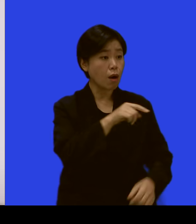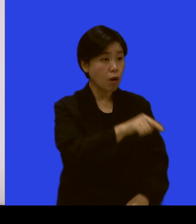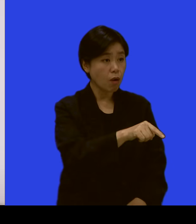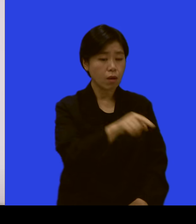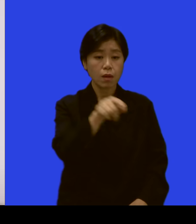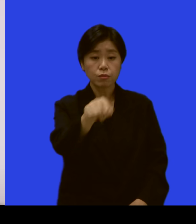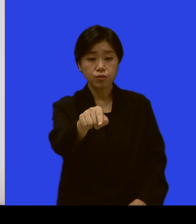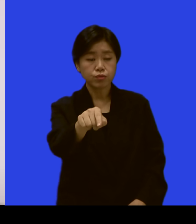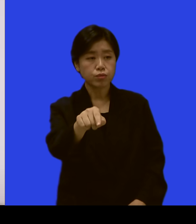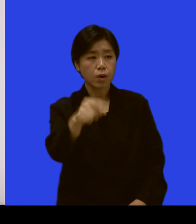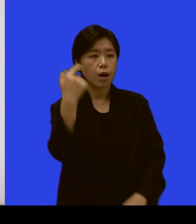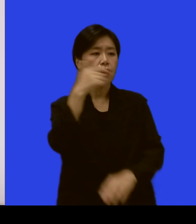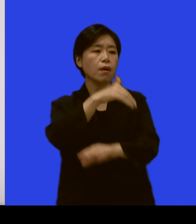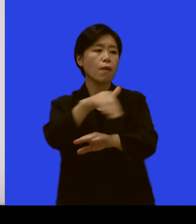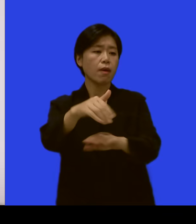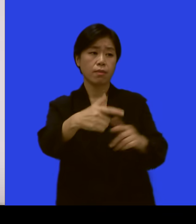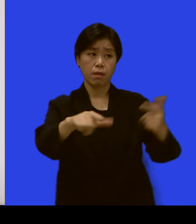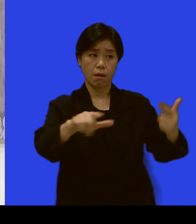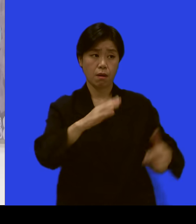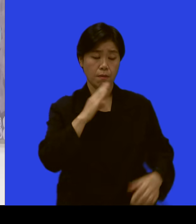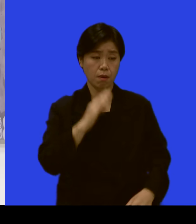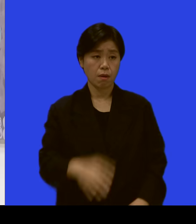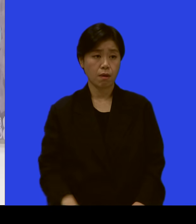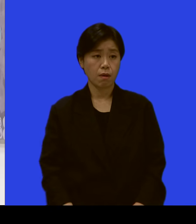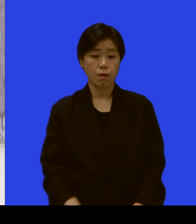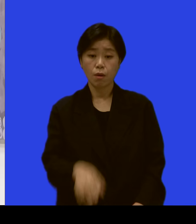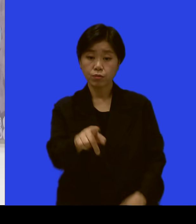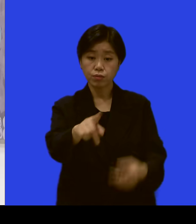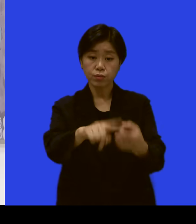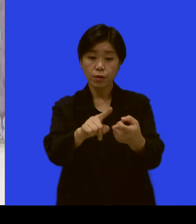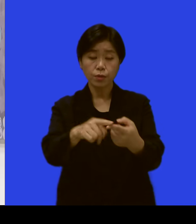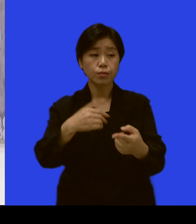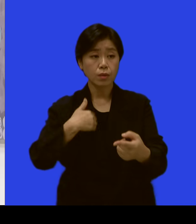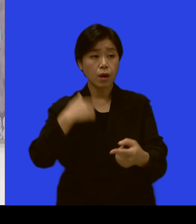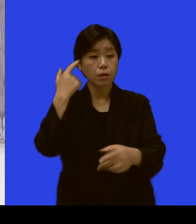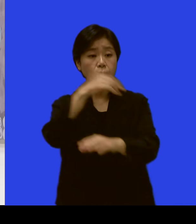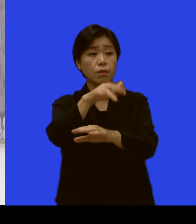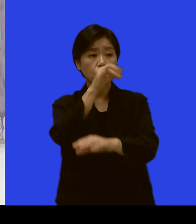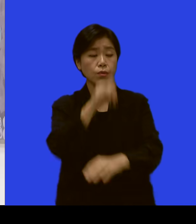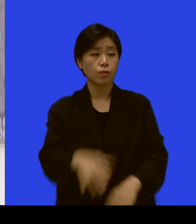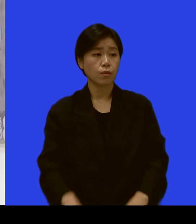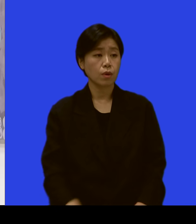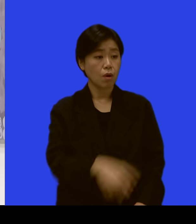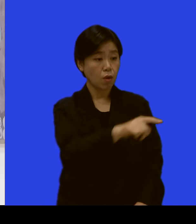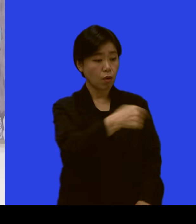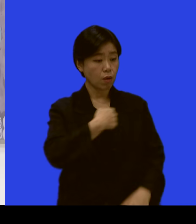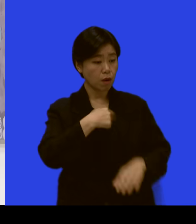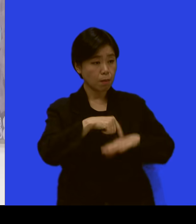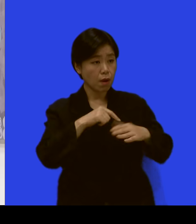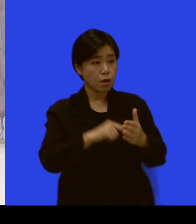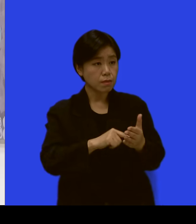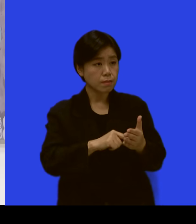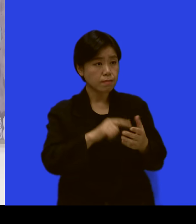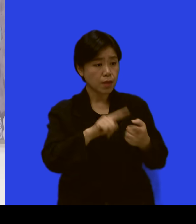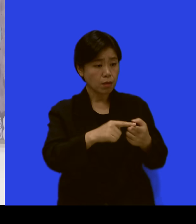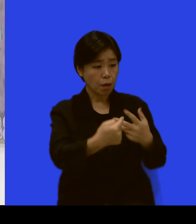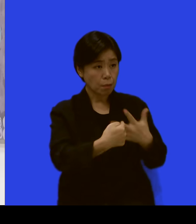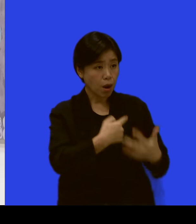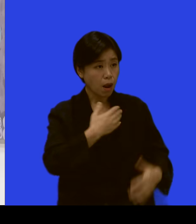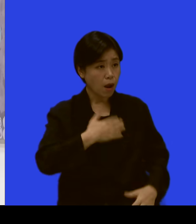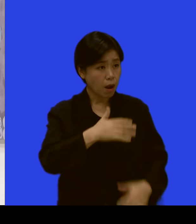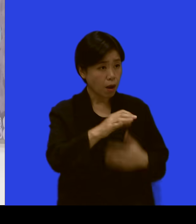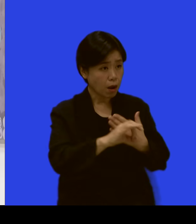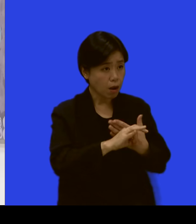혼낸 그 친구를 향한 계획이 있어. 그러면 네가 나의 마음을 안다면 그 친구가 왜 그럴